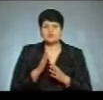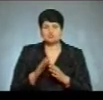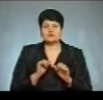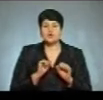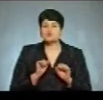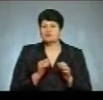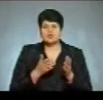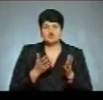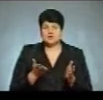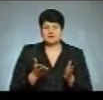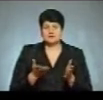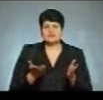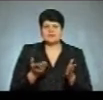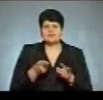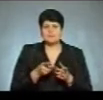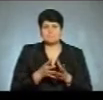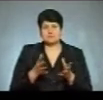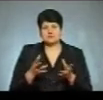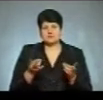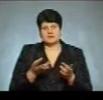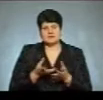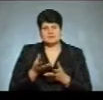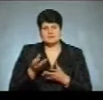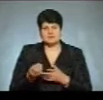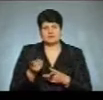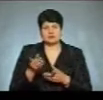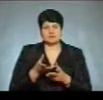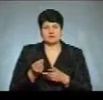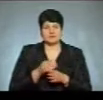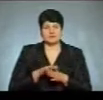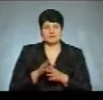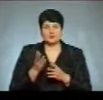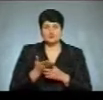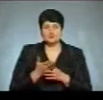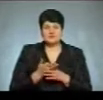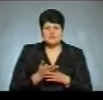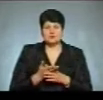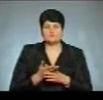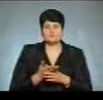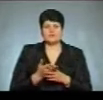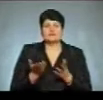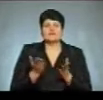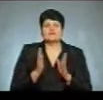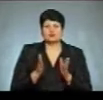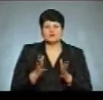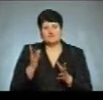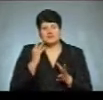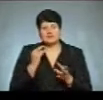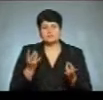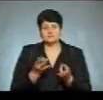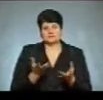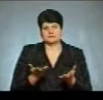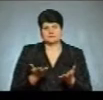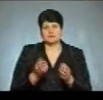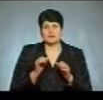розпоряджатися. Тобто, де вам більше необхідно сплатити, ви будете сплачувати повністю цю субсидію, де ви будете вважати за необхідне.